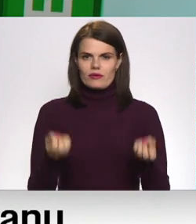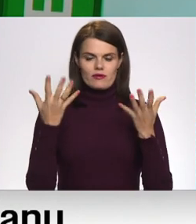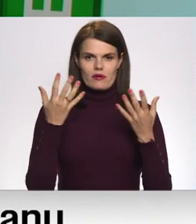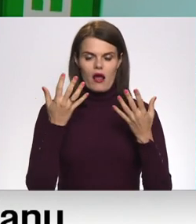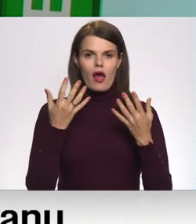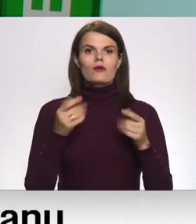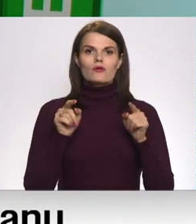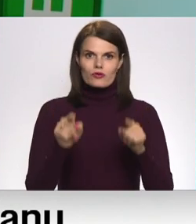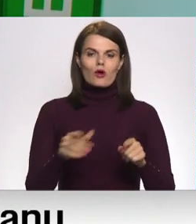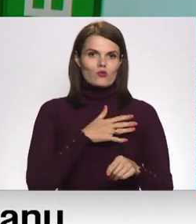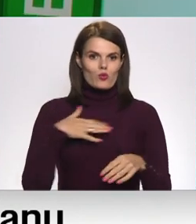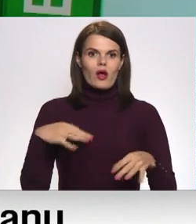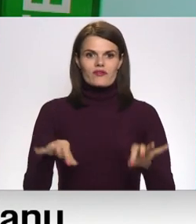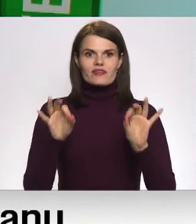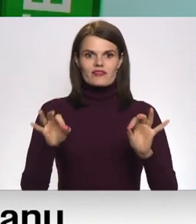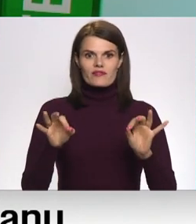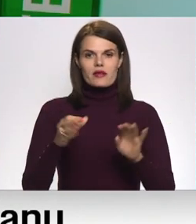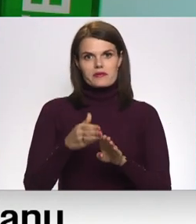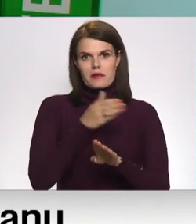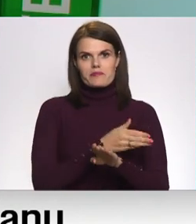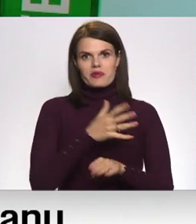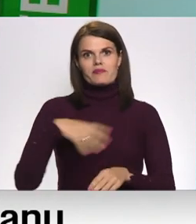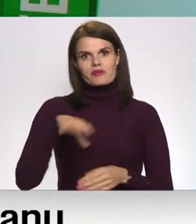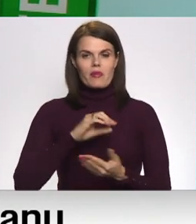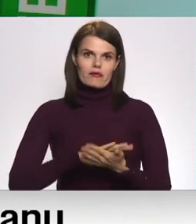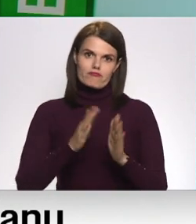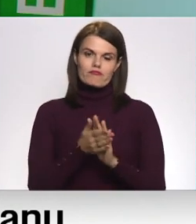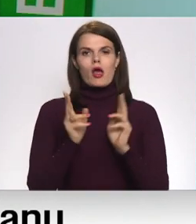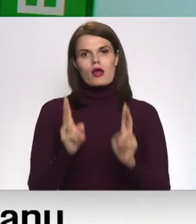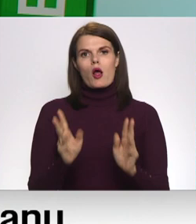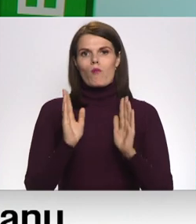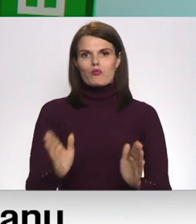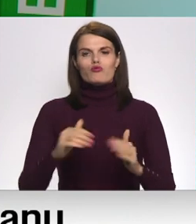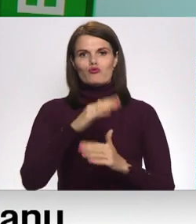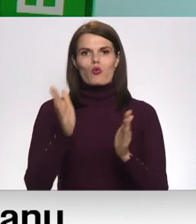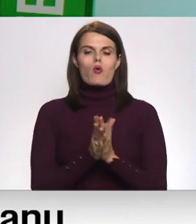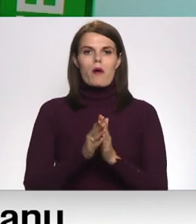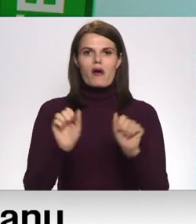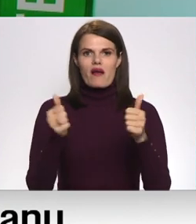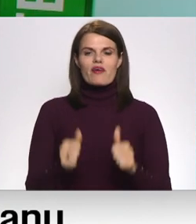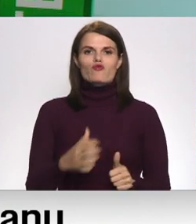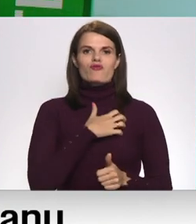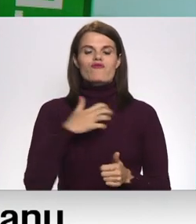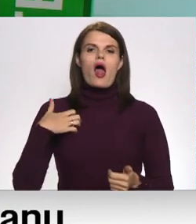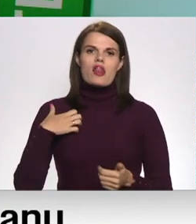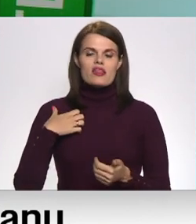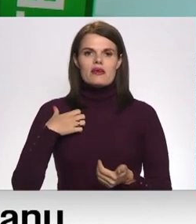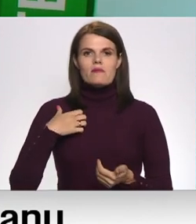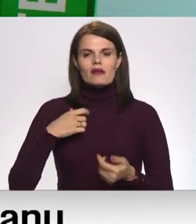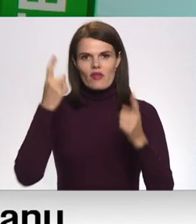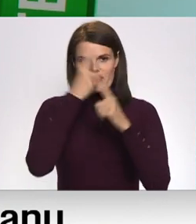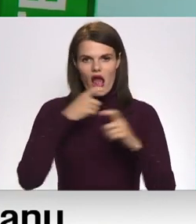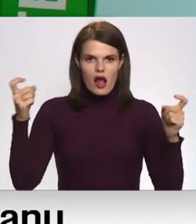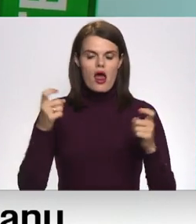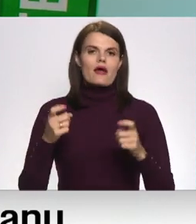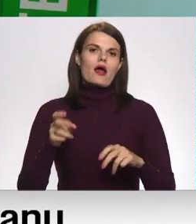ir ļoti būtiski pirms tad vienojas par to, ka kopā veidos gan valdības deklarāciju, gan valdību. Mēs esam